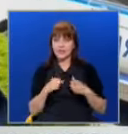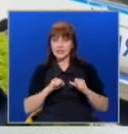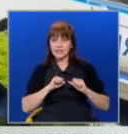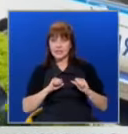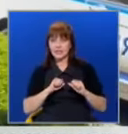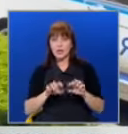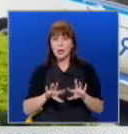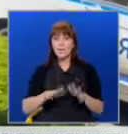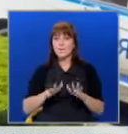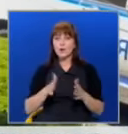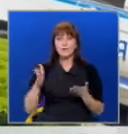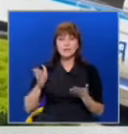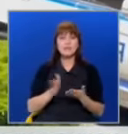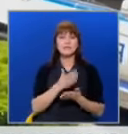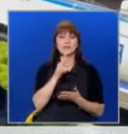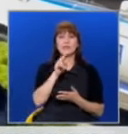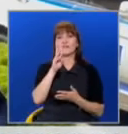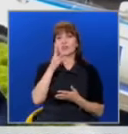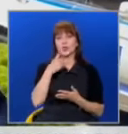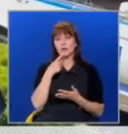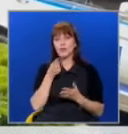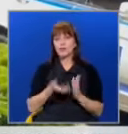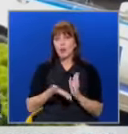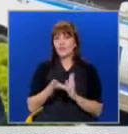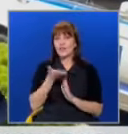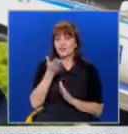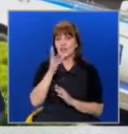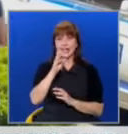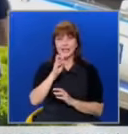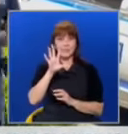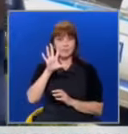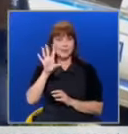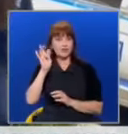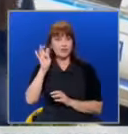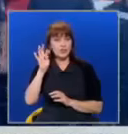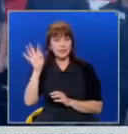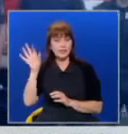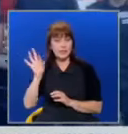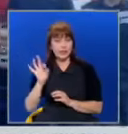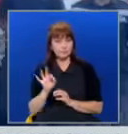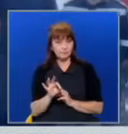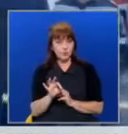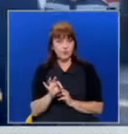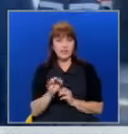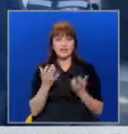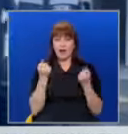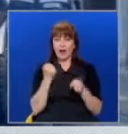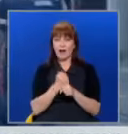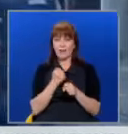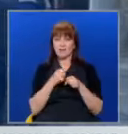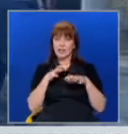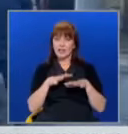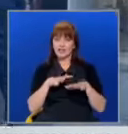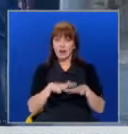Може би за изминалите 2-3 години се увеличило с около 35-40% на натовареността. В София, Варна, Русе, Бургас,